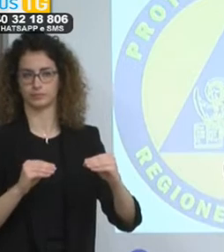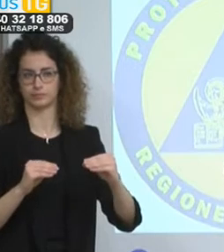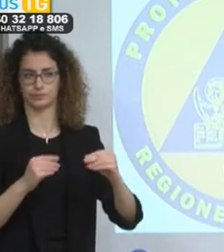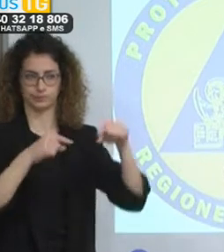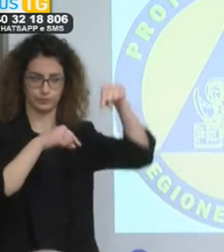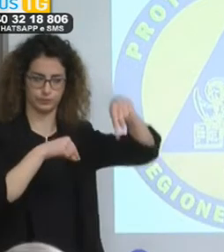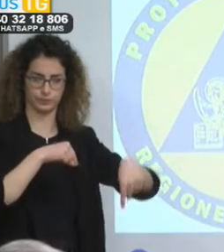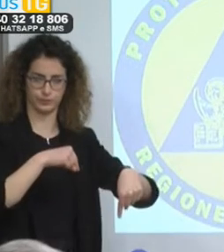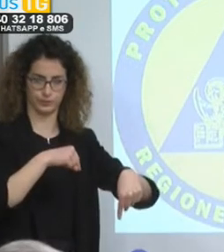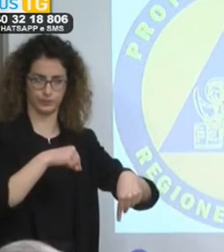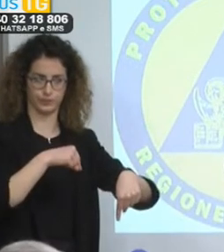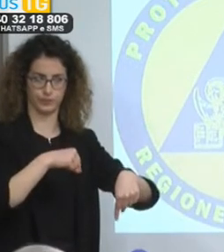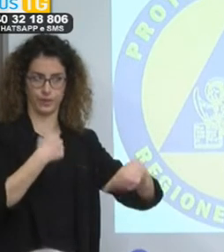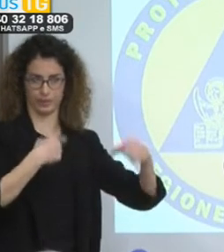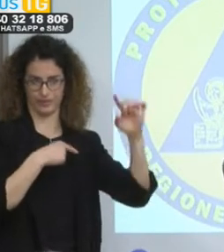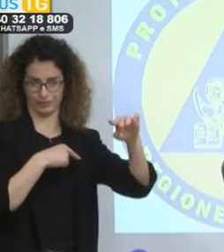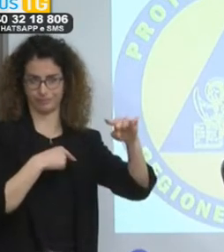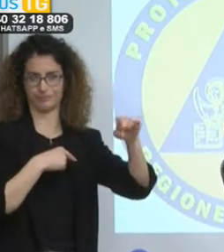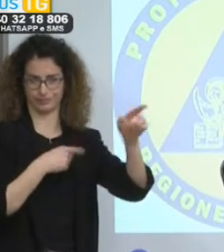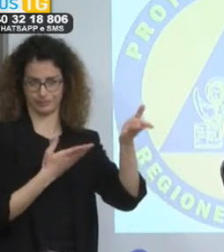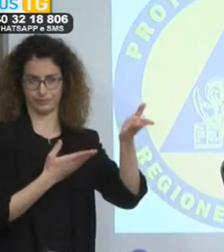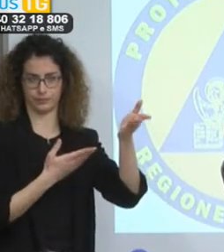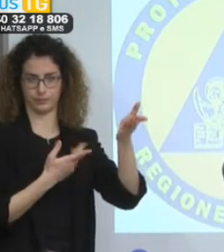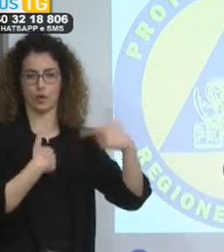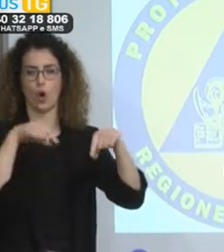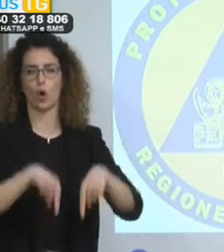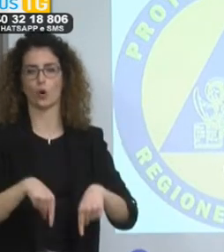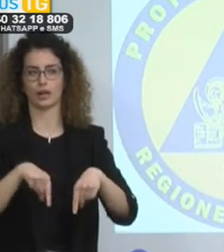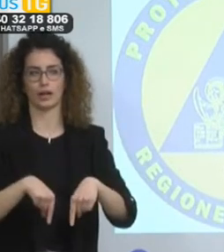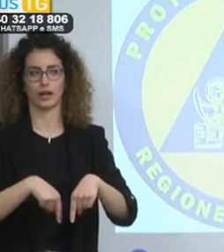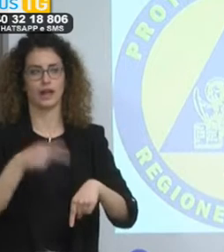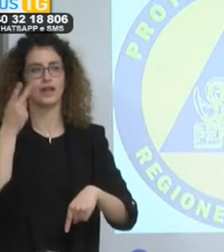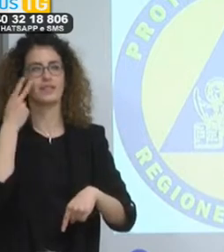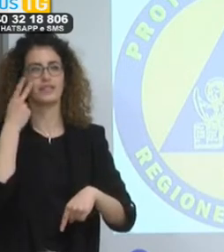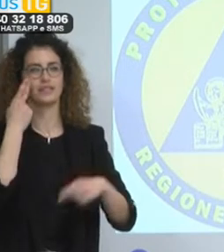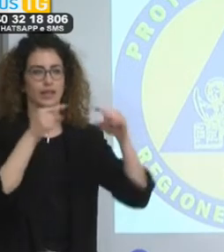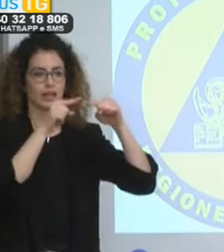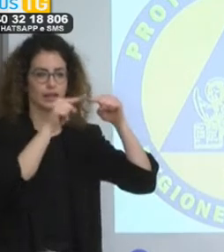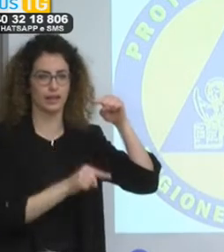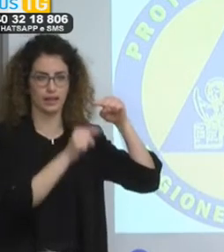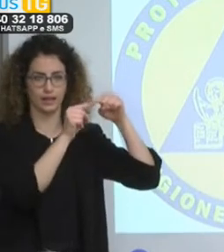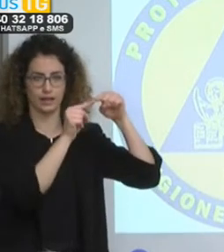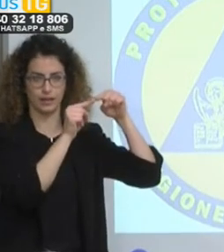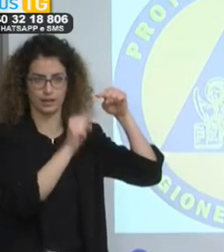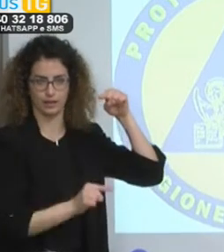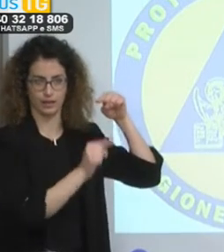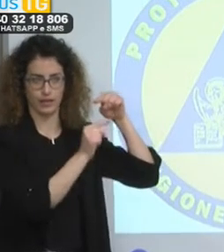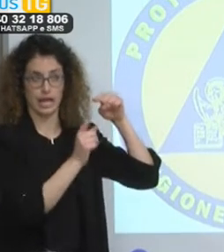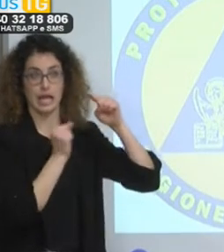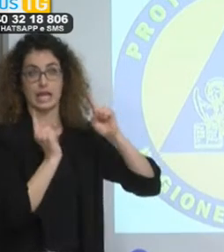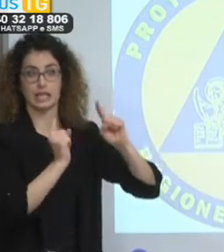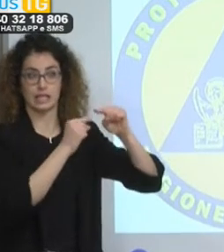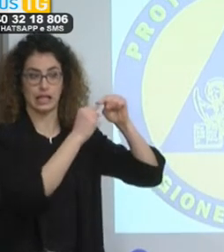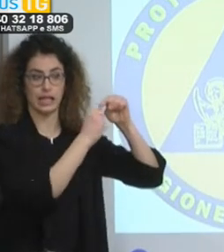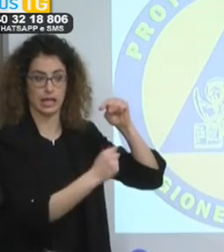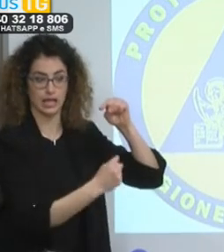più basso, questo qui che indico, è l'attuale. Vedete anche qui lo scalino che va giù, se dovesse ripartire